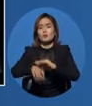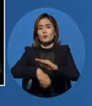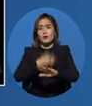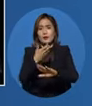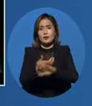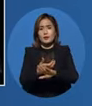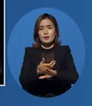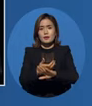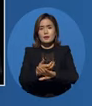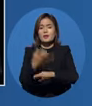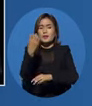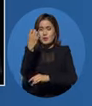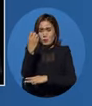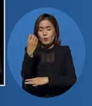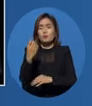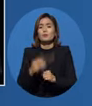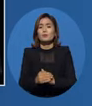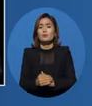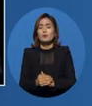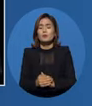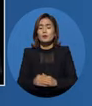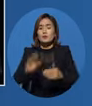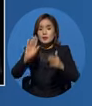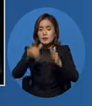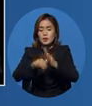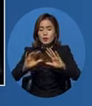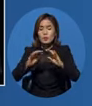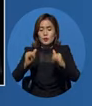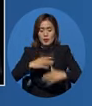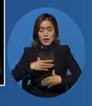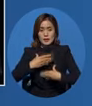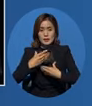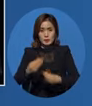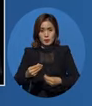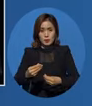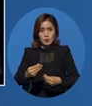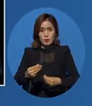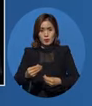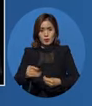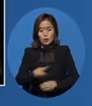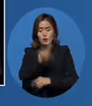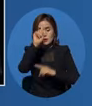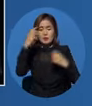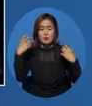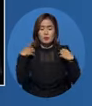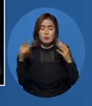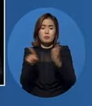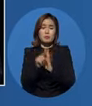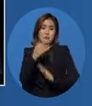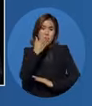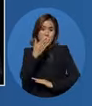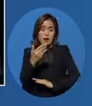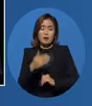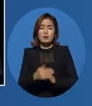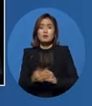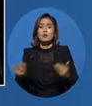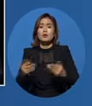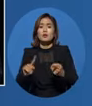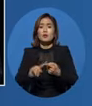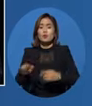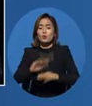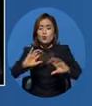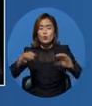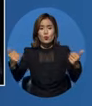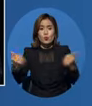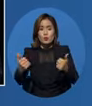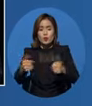개혁의 본질이 고 그렇게 해야 국민들이 안심하고 우리 정부를 믿을 수 있다고 생각한 데 그 일은 우리 국회가